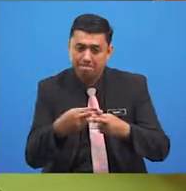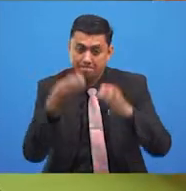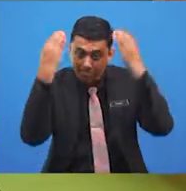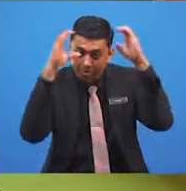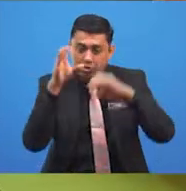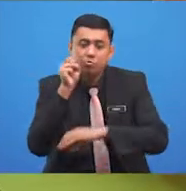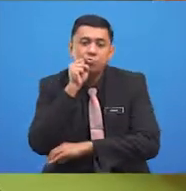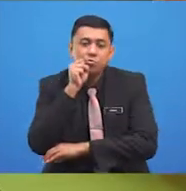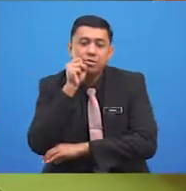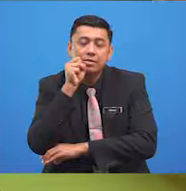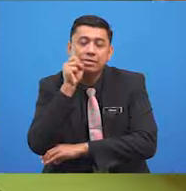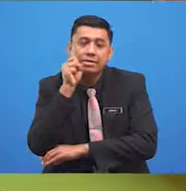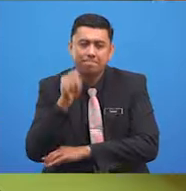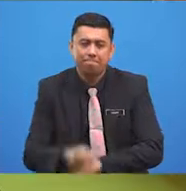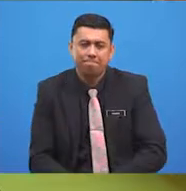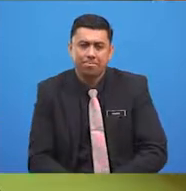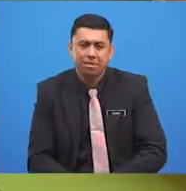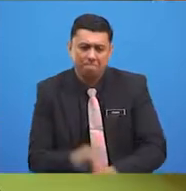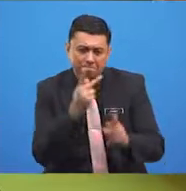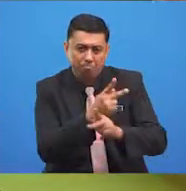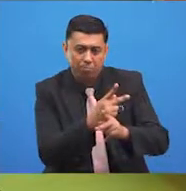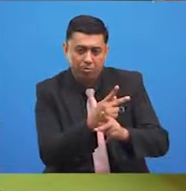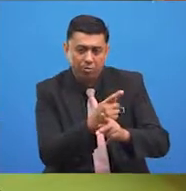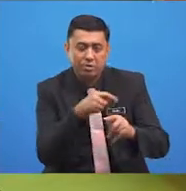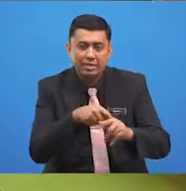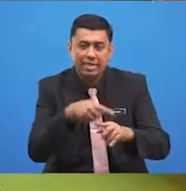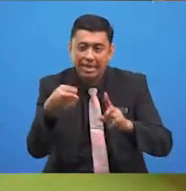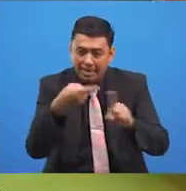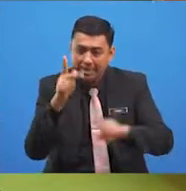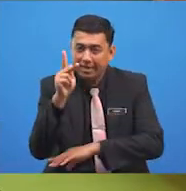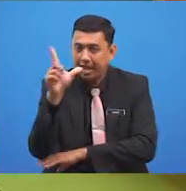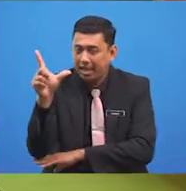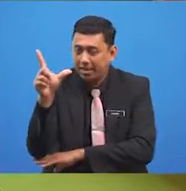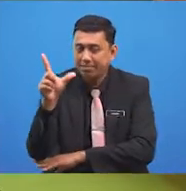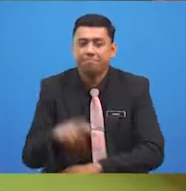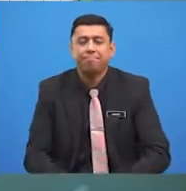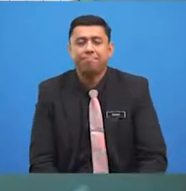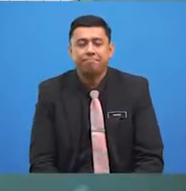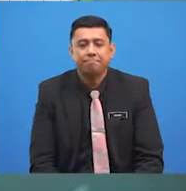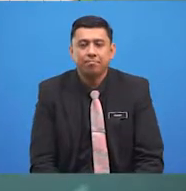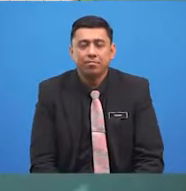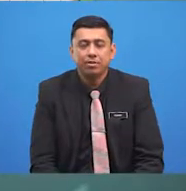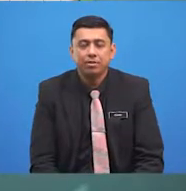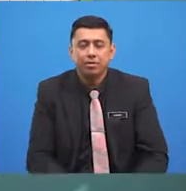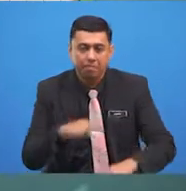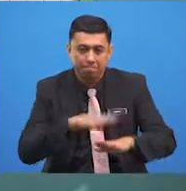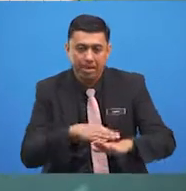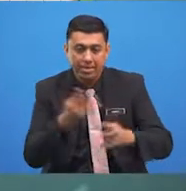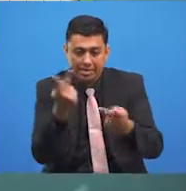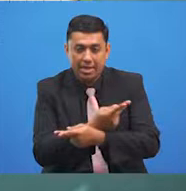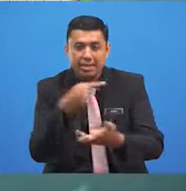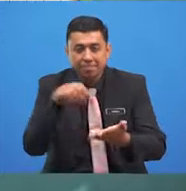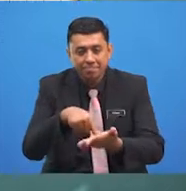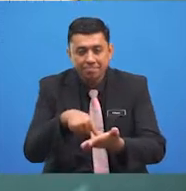Salimi binti Taharim dan cikgu berkhidmat di SMK Cochrane, Kuala Lumpur. Pada episod kali